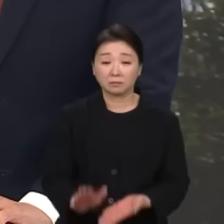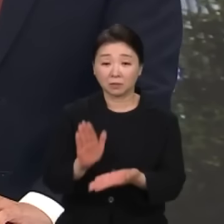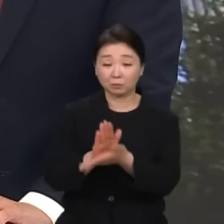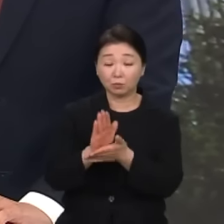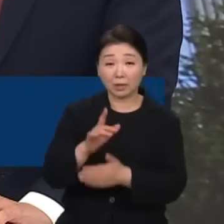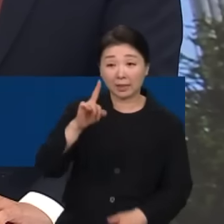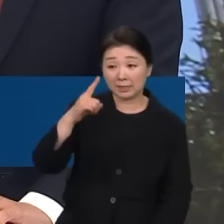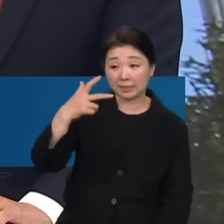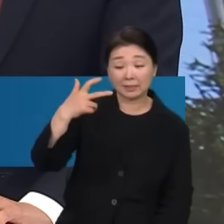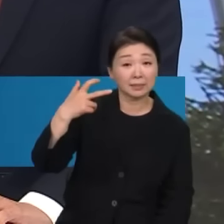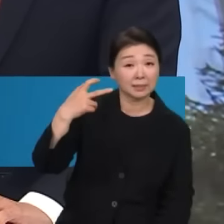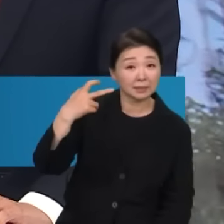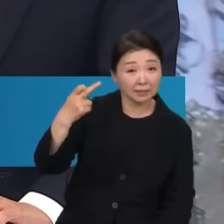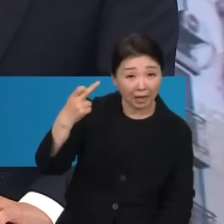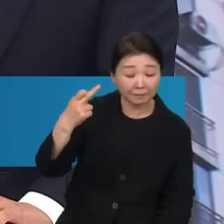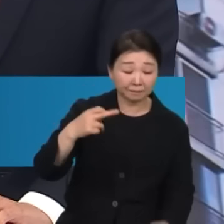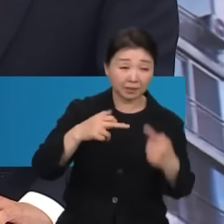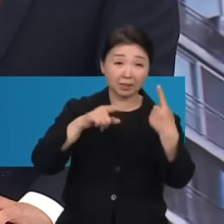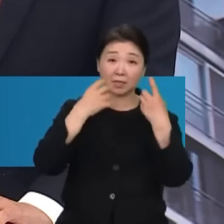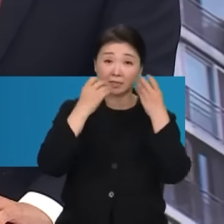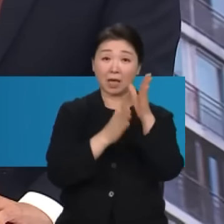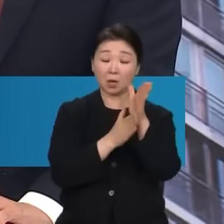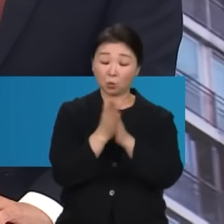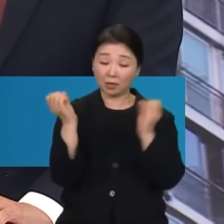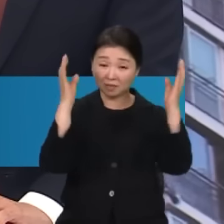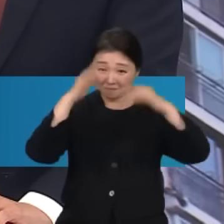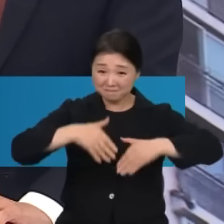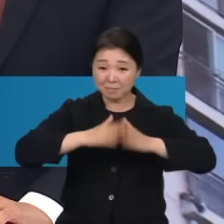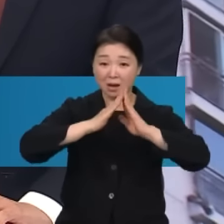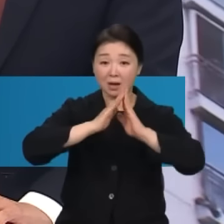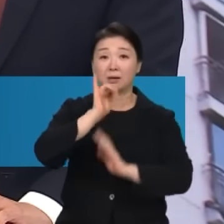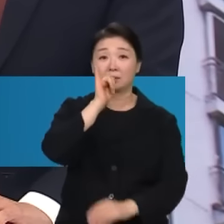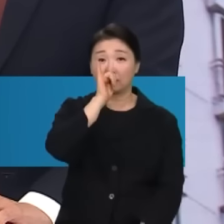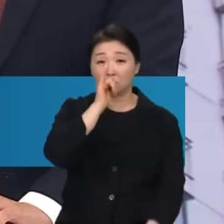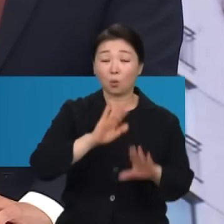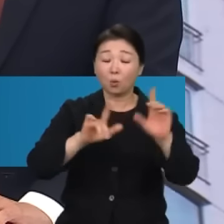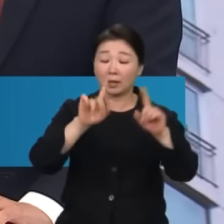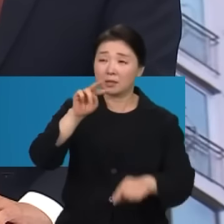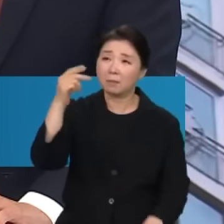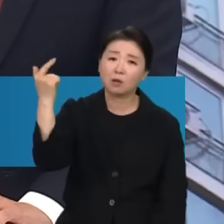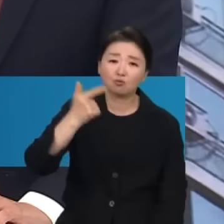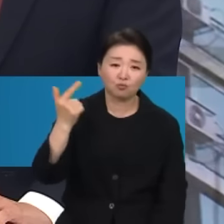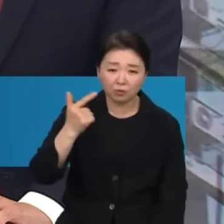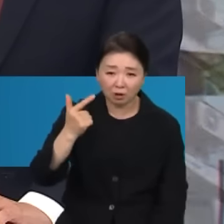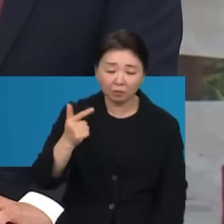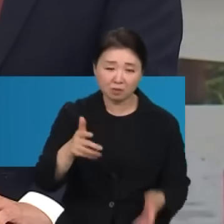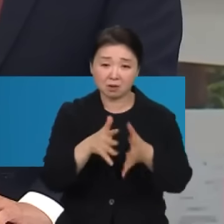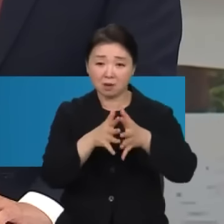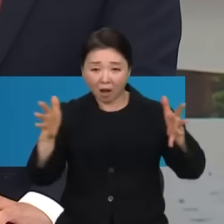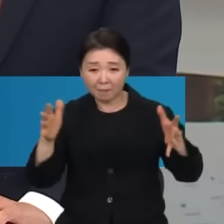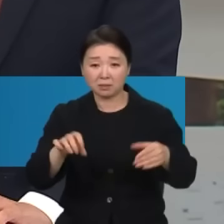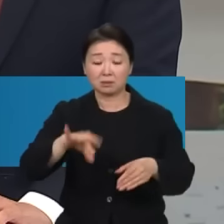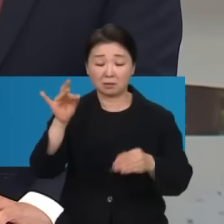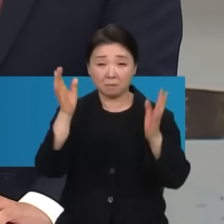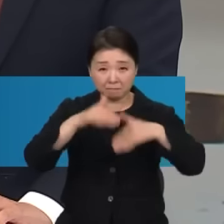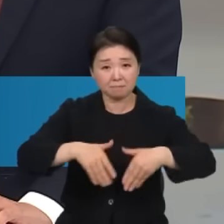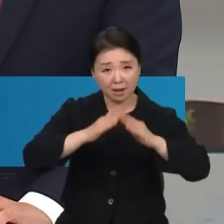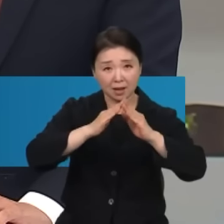분당과 일산 등 일기 신도시 재건축이 추진되고 있죠. 올해 최소 2만 6천 가구가 첫 재건축에